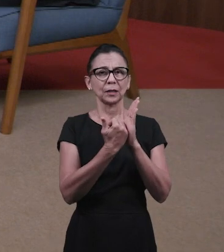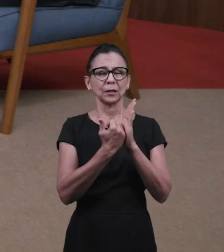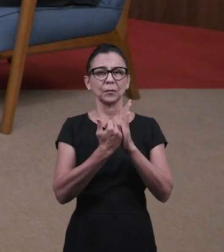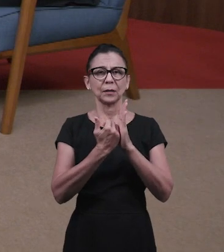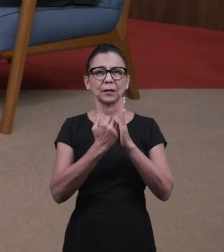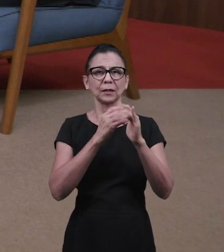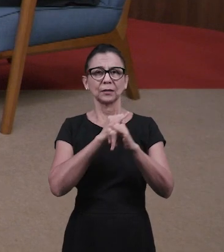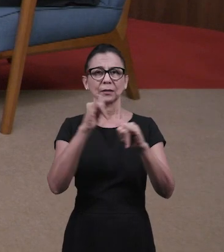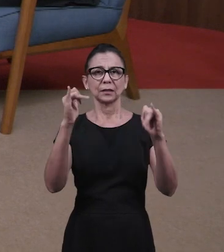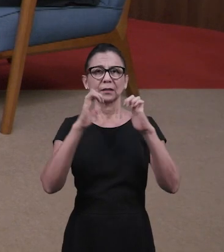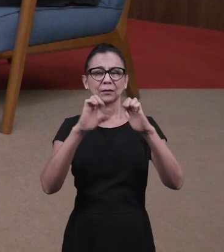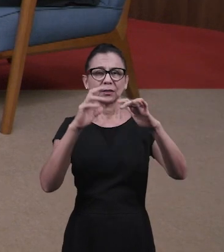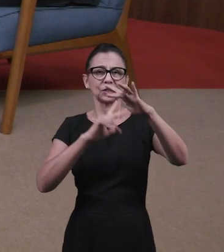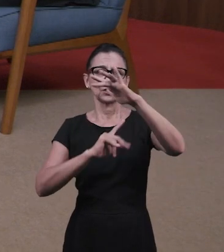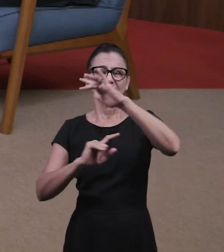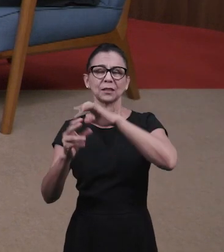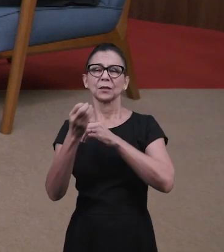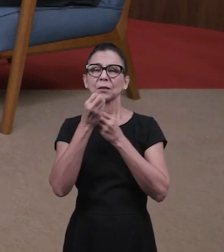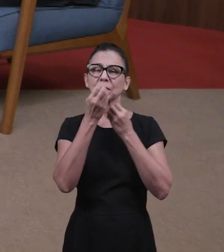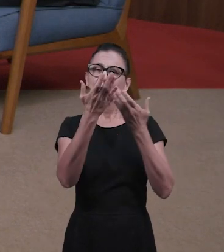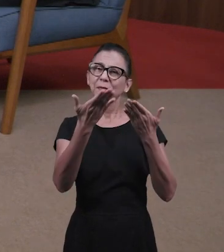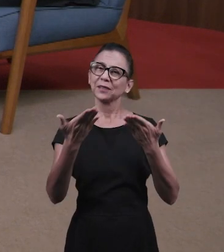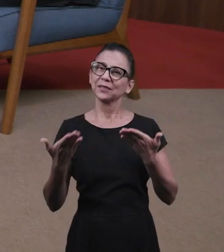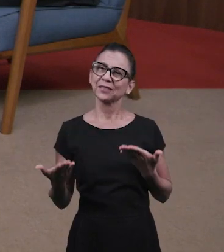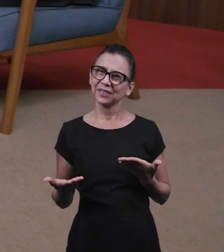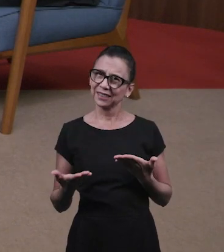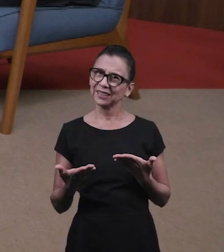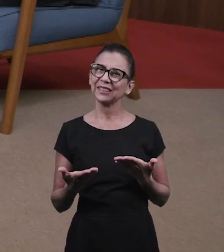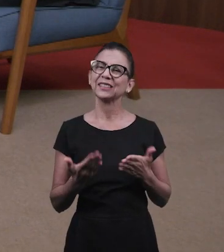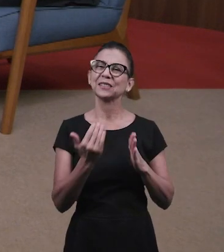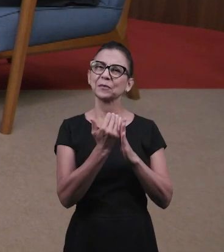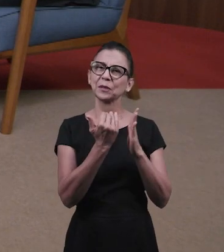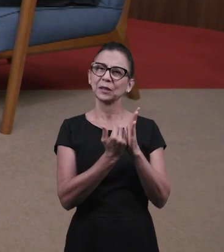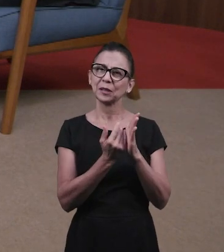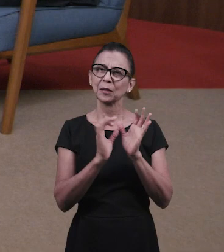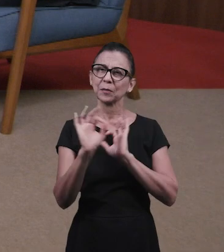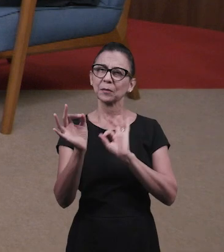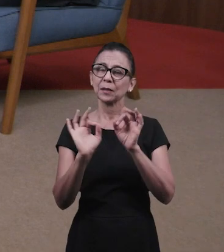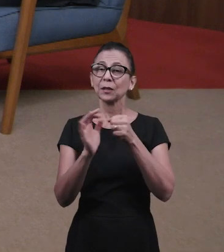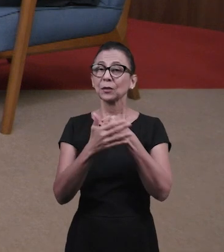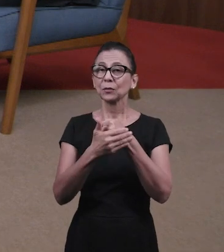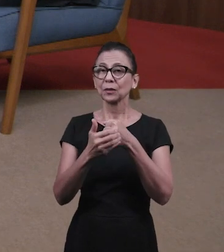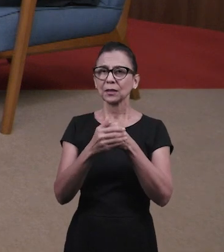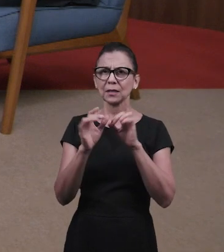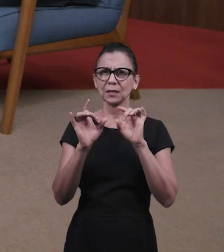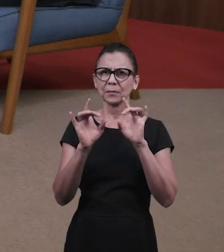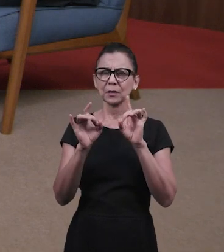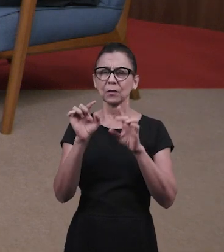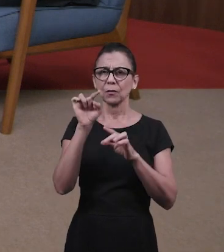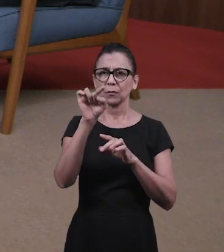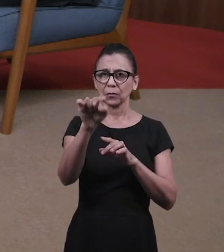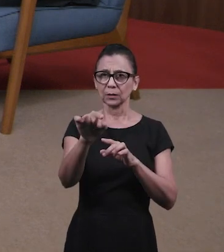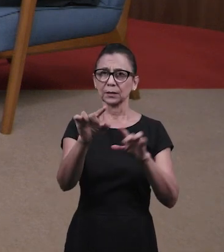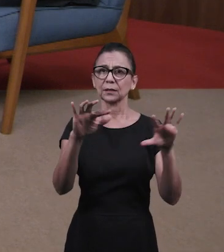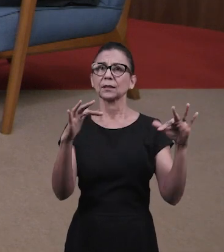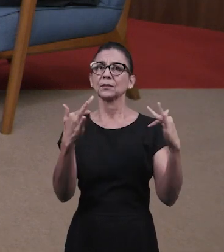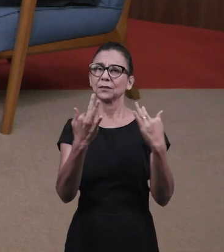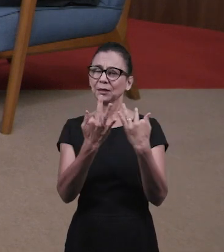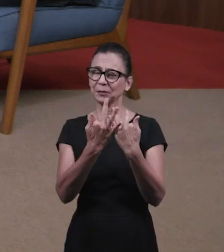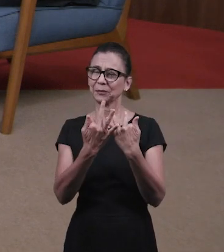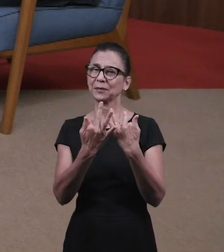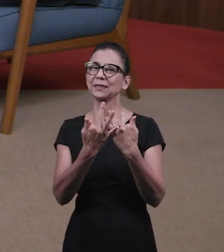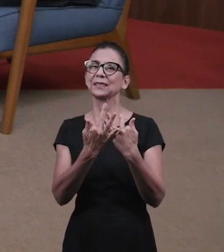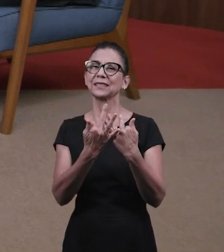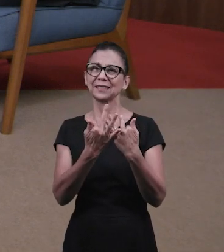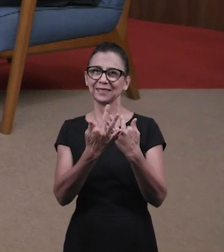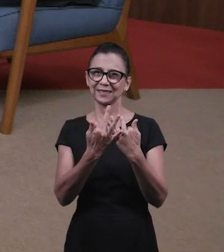plus de la formation en annonçant l'Évangile éternel. Soyez bienvenus à ce programme qui est fait avec tout soin, spécialement pour vous